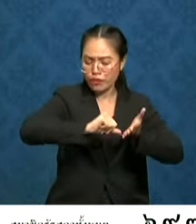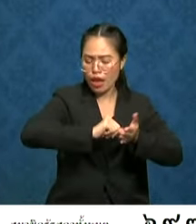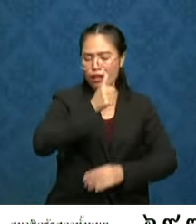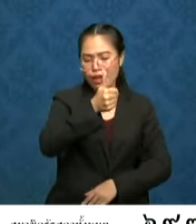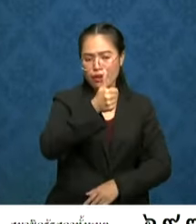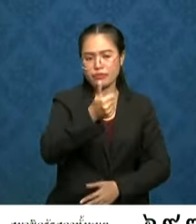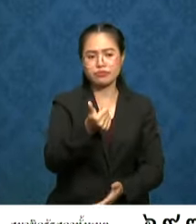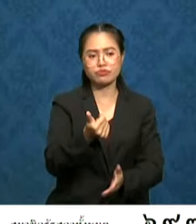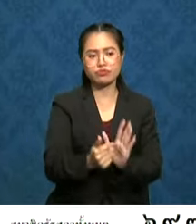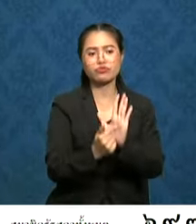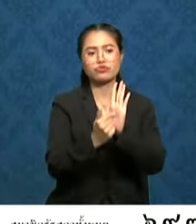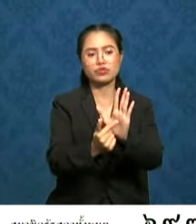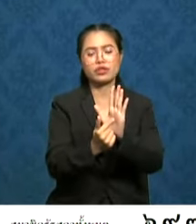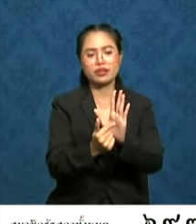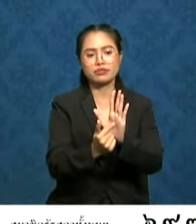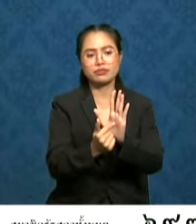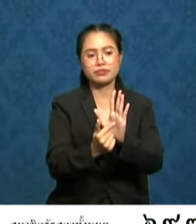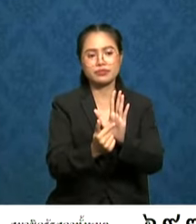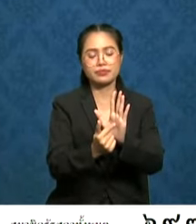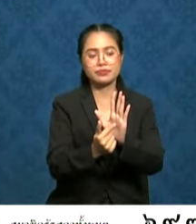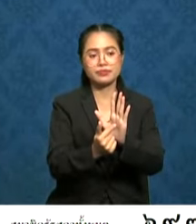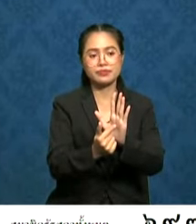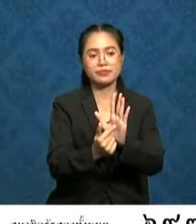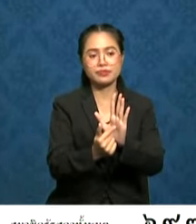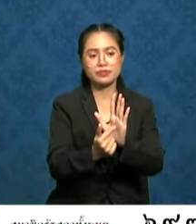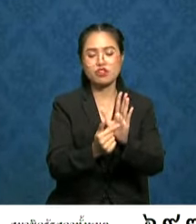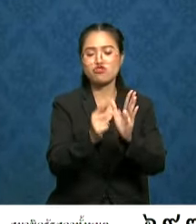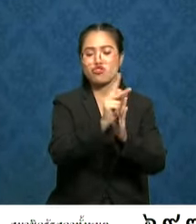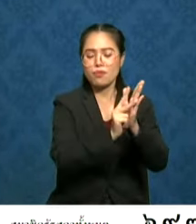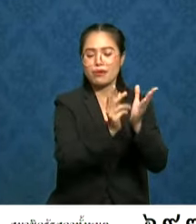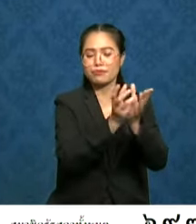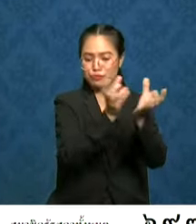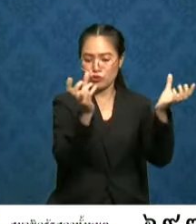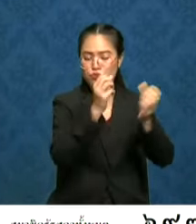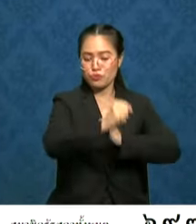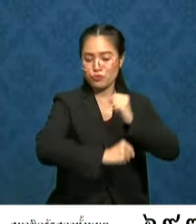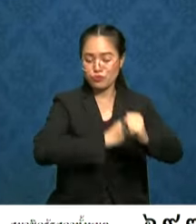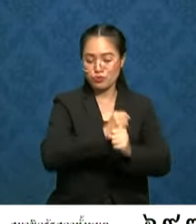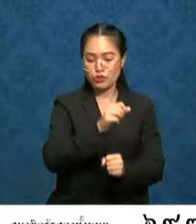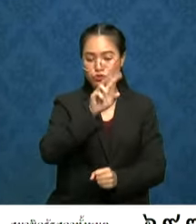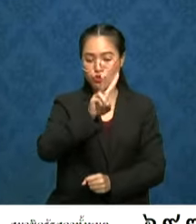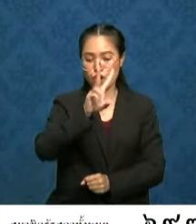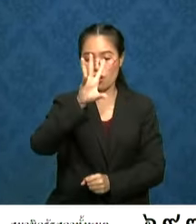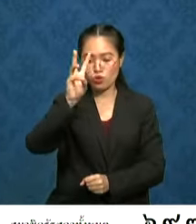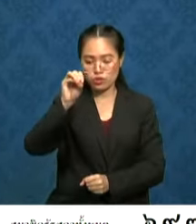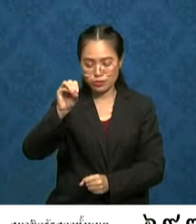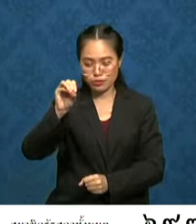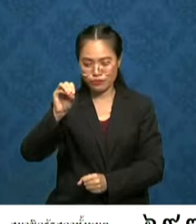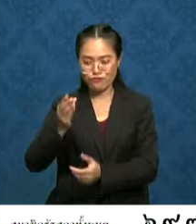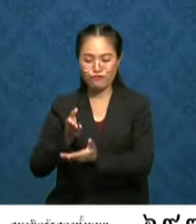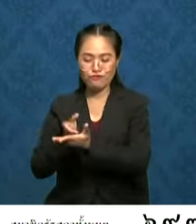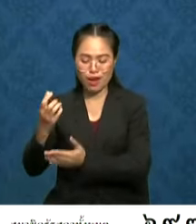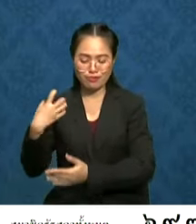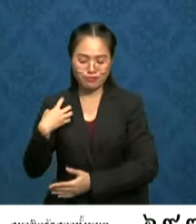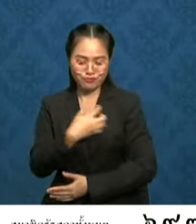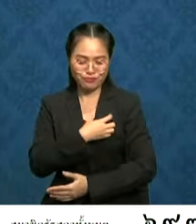เป็นเรื่องของระเบิดเวลาที่ชื่อว่ารัฐธรรมนูญ60ตุลาการพิวัตรกองทัพที่ขี่คอรั